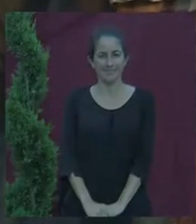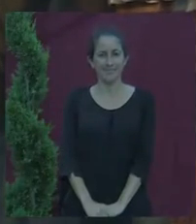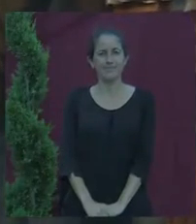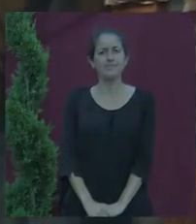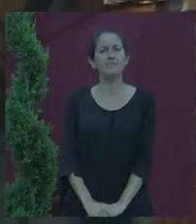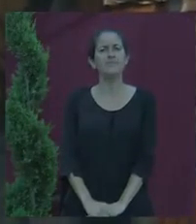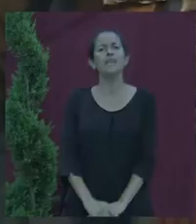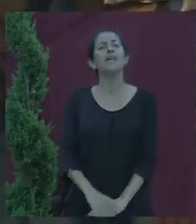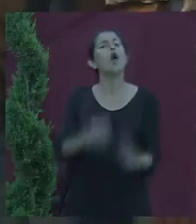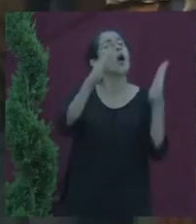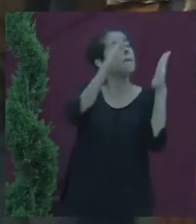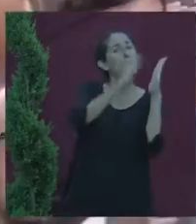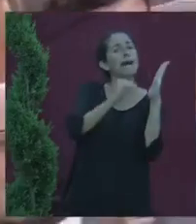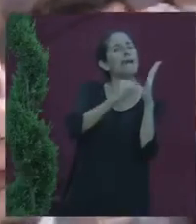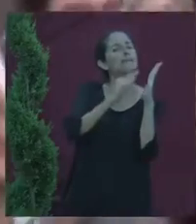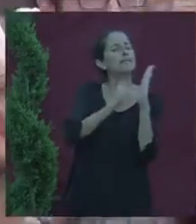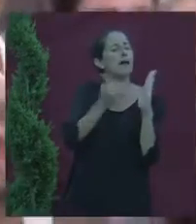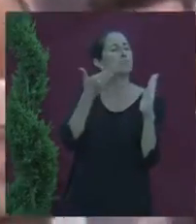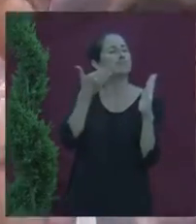D'un valencià il·lustre,